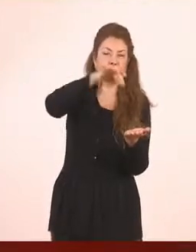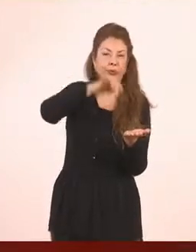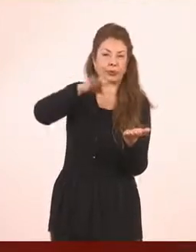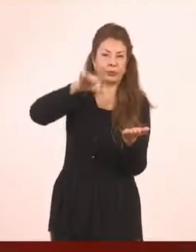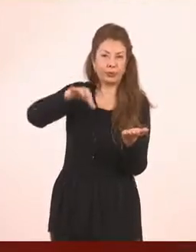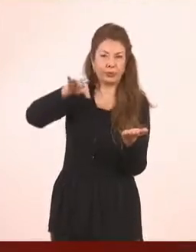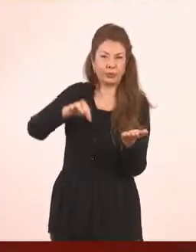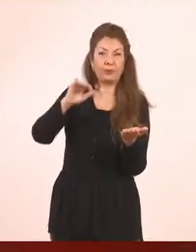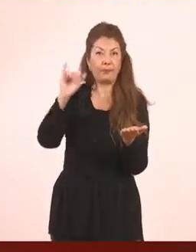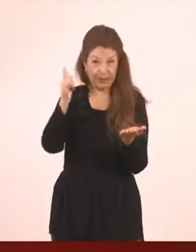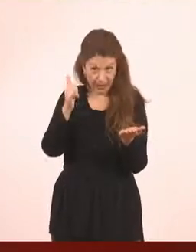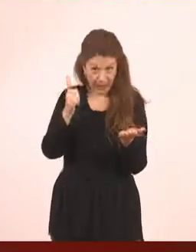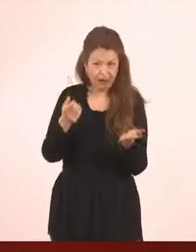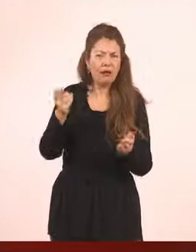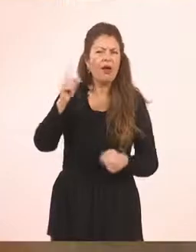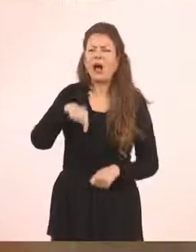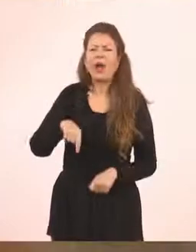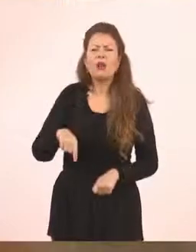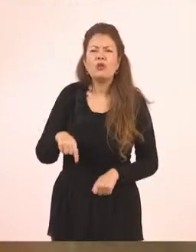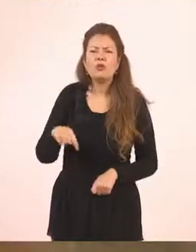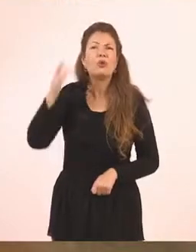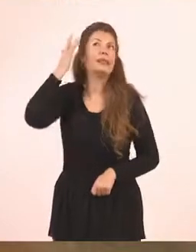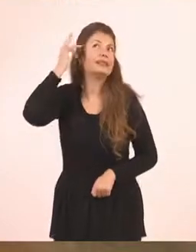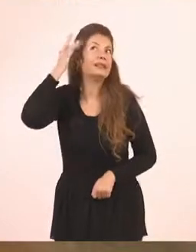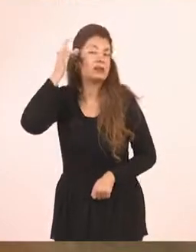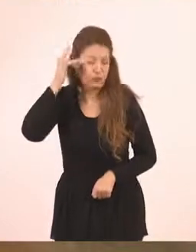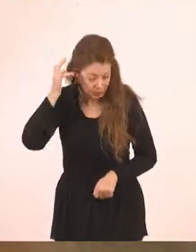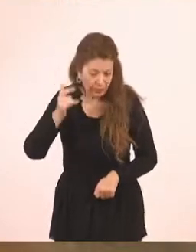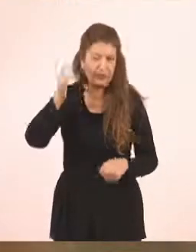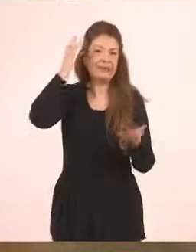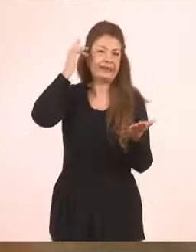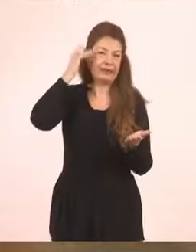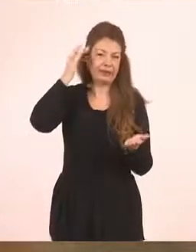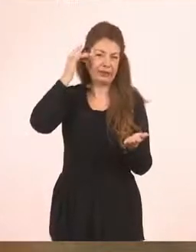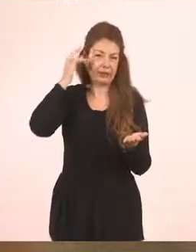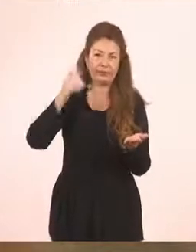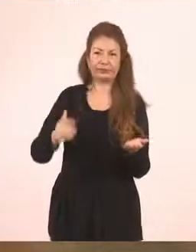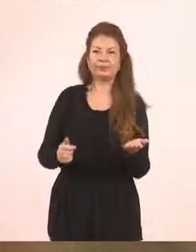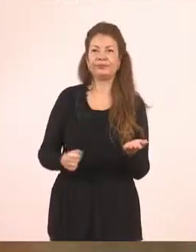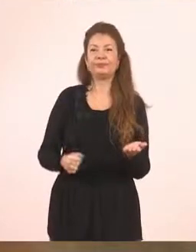Τι άλλο έχεις διαλέξει? Και κίτρινο. Και κίτρινο.